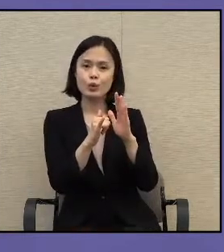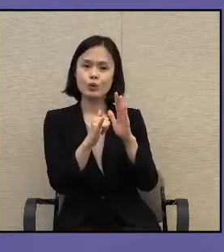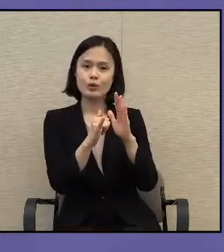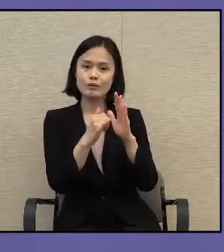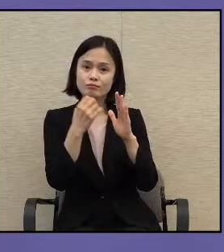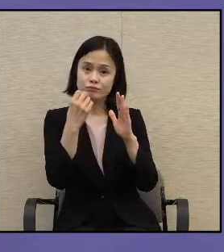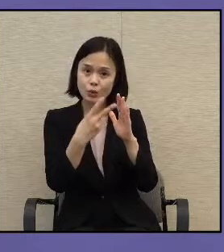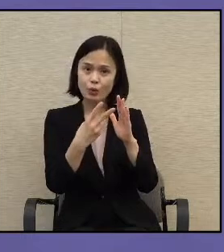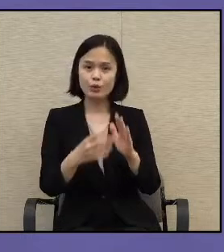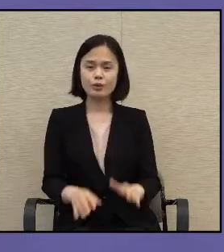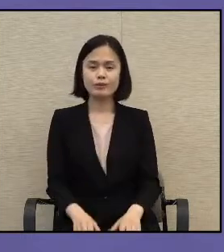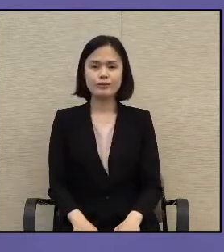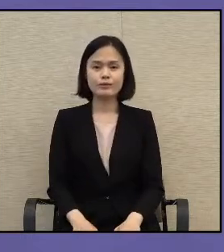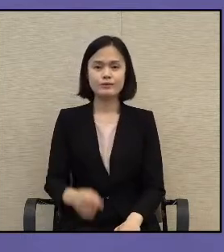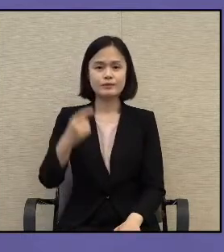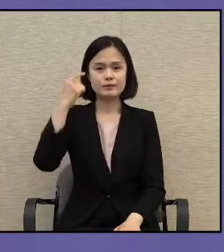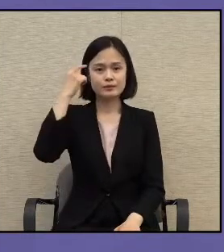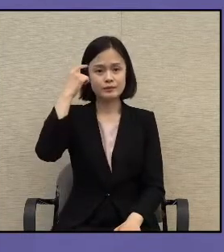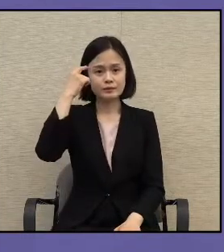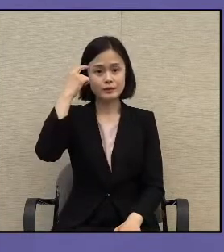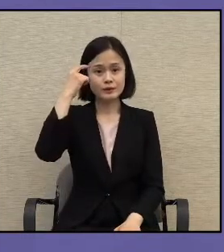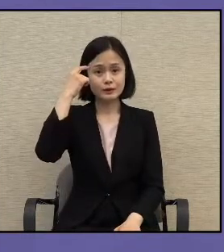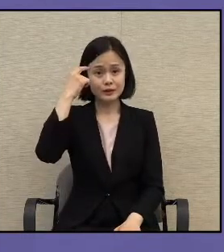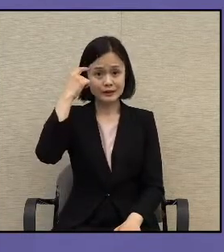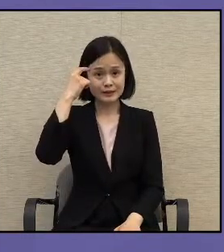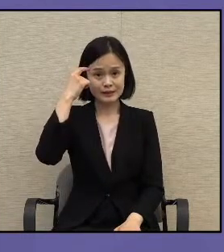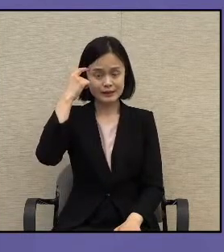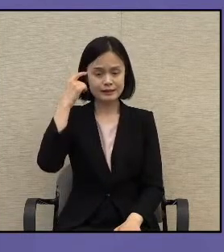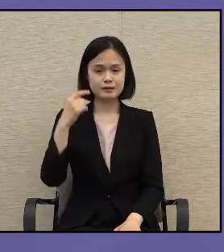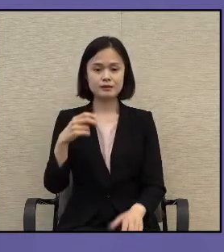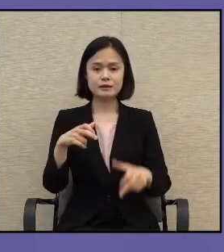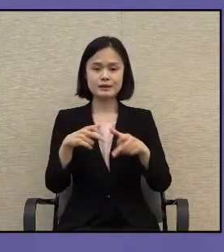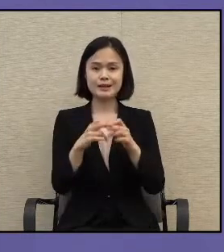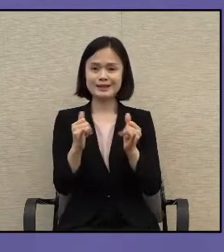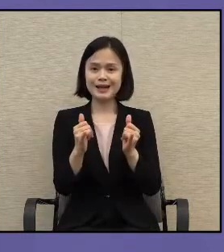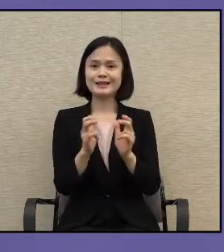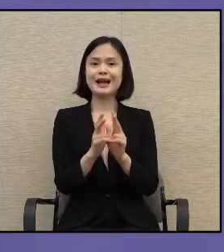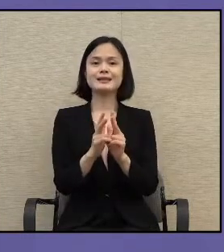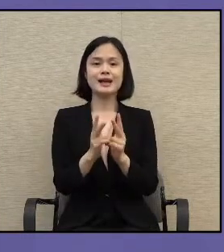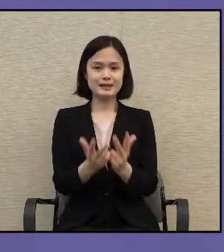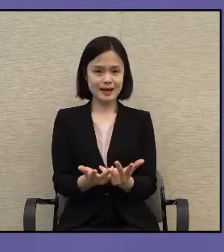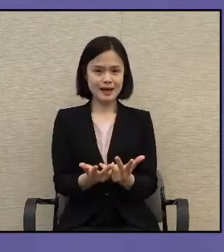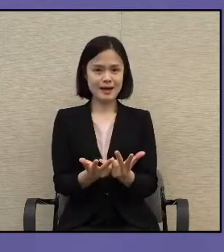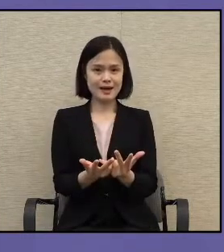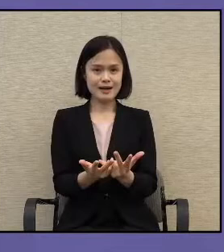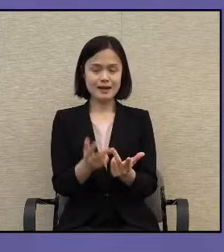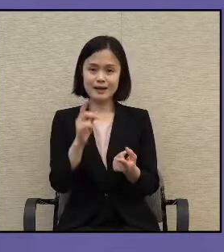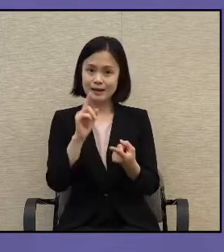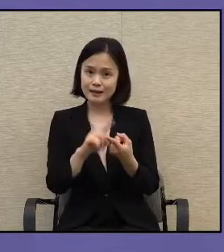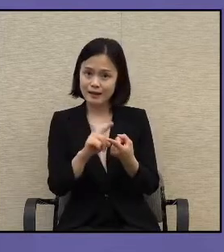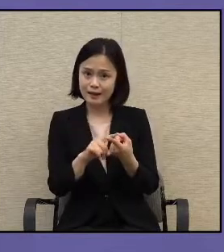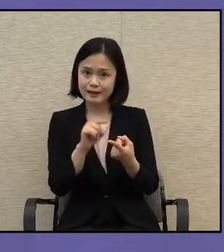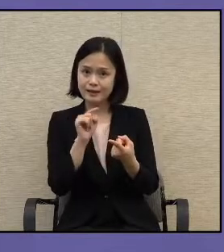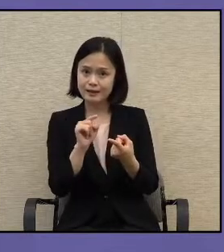피어레드 당사자들에 의한 인터벤션들, 이런 부분들에 대한